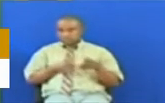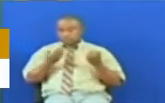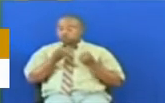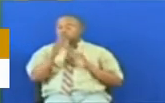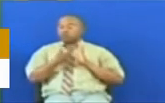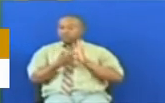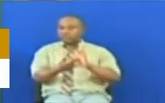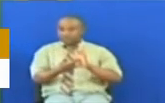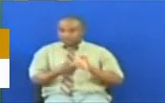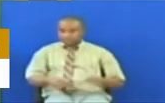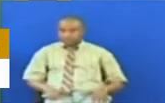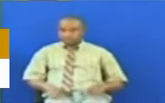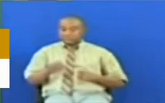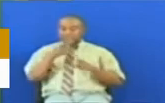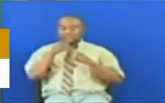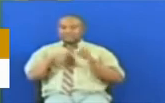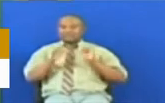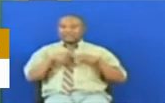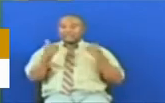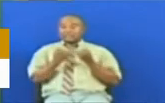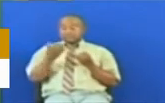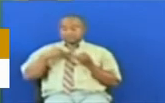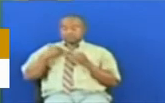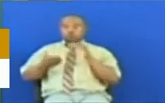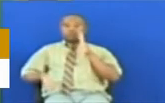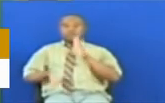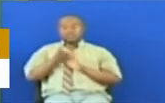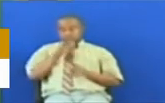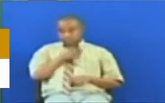mifano kwenye taasisi ambazo tulizianzisha tukiwa bado wageni,